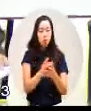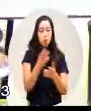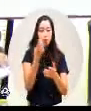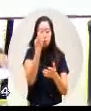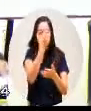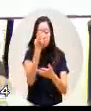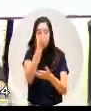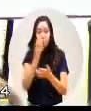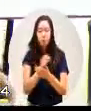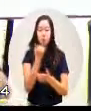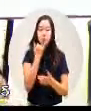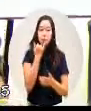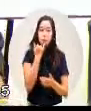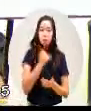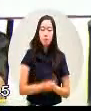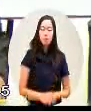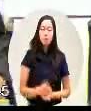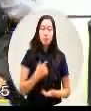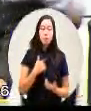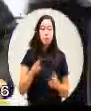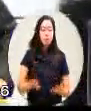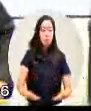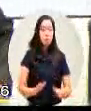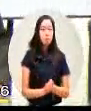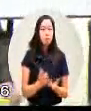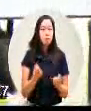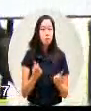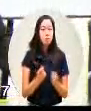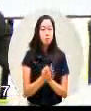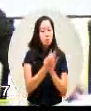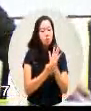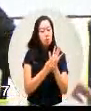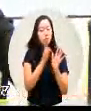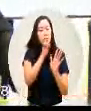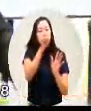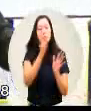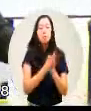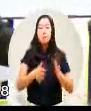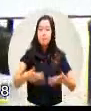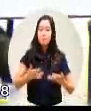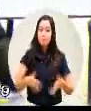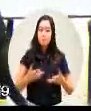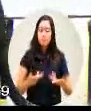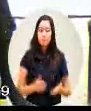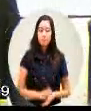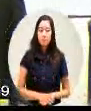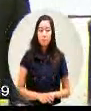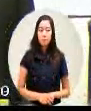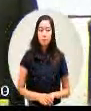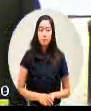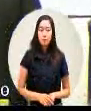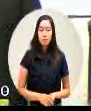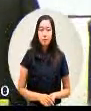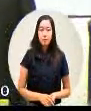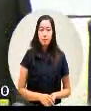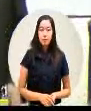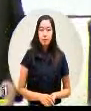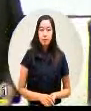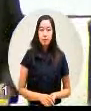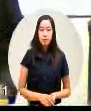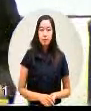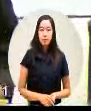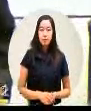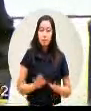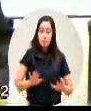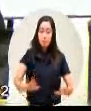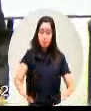哈。所以我当下吼，我讲一个较轻松的话题了哈，就讲像我们现